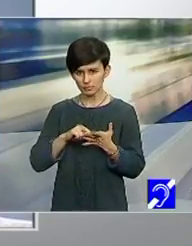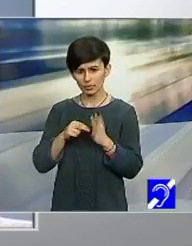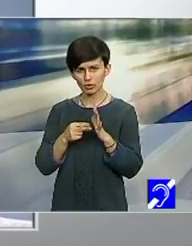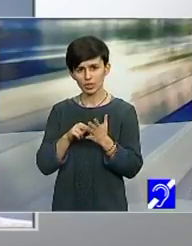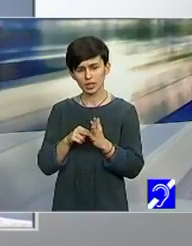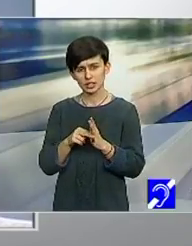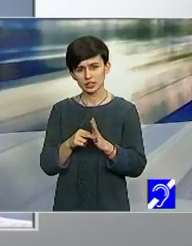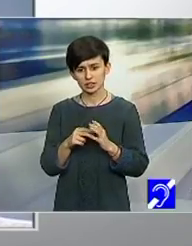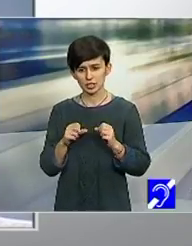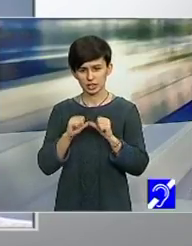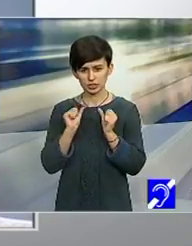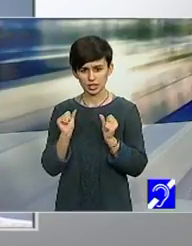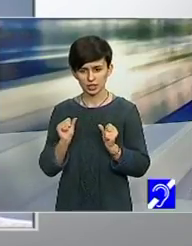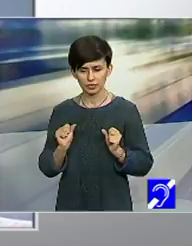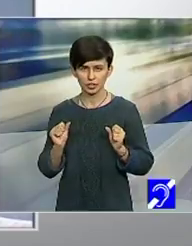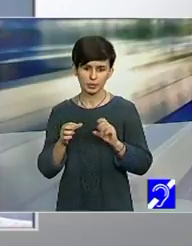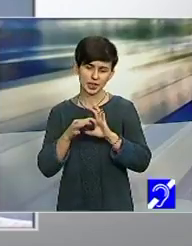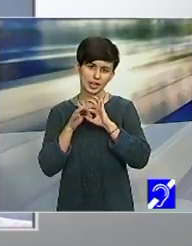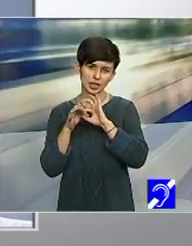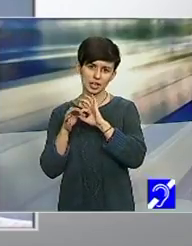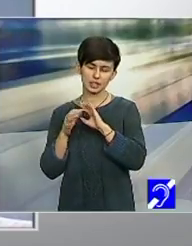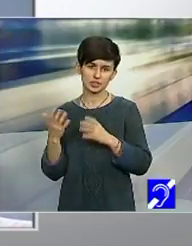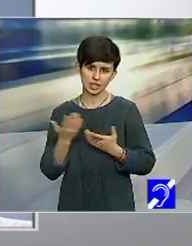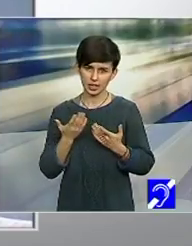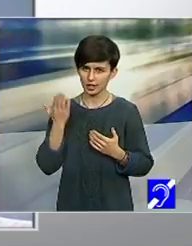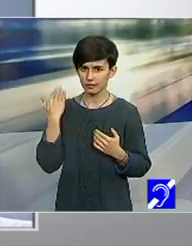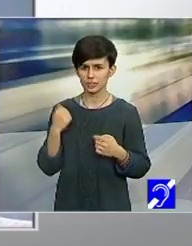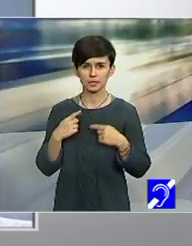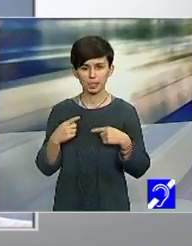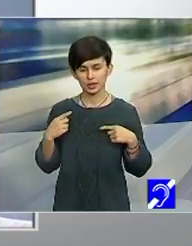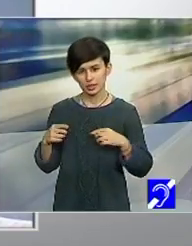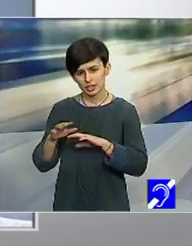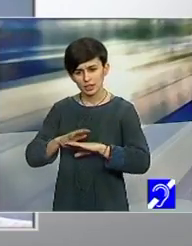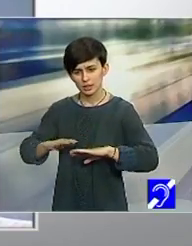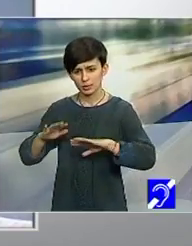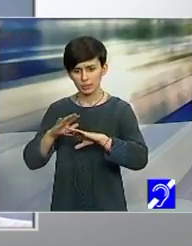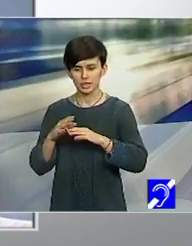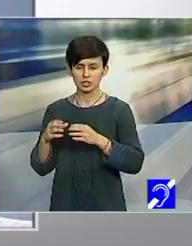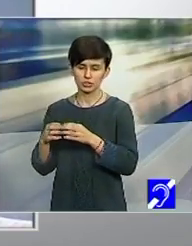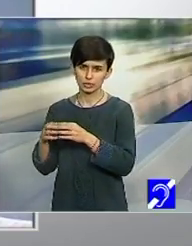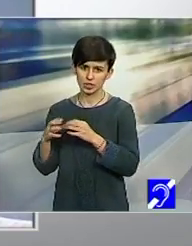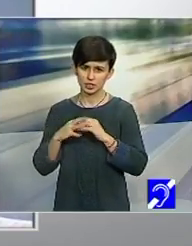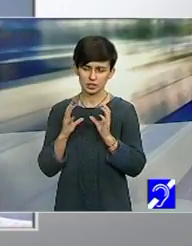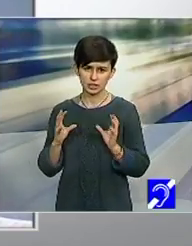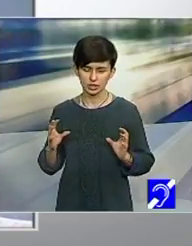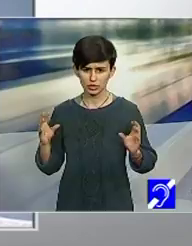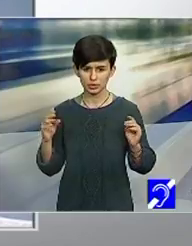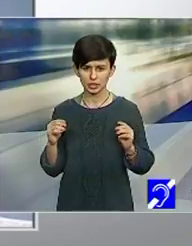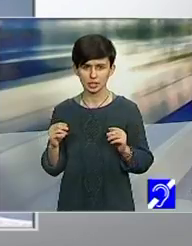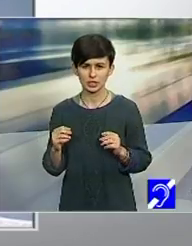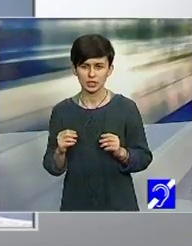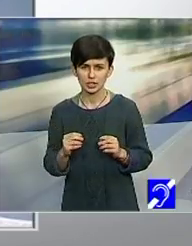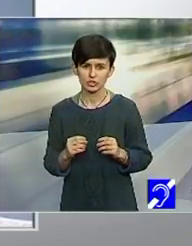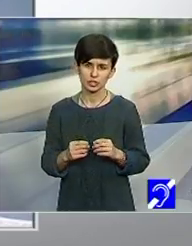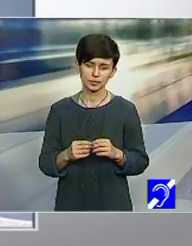organizarea și modul în care, sau relațiile care au fost între populația sau comunitățile evreiești din România și regimurile politice